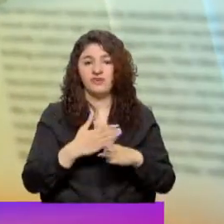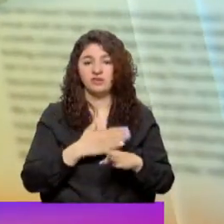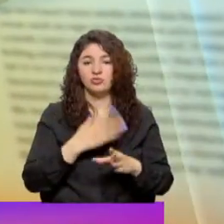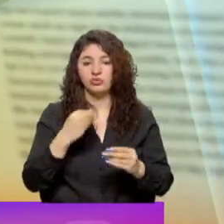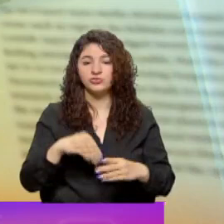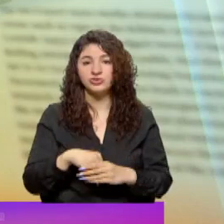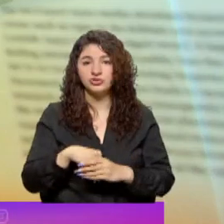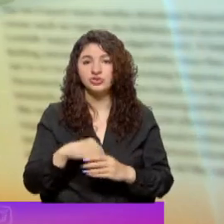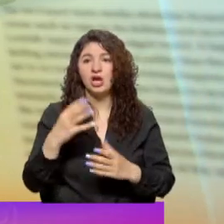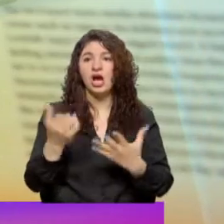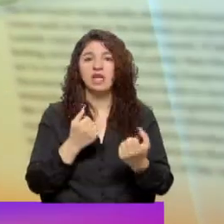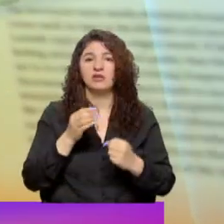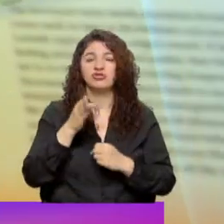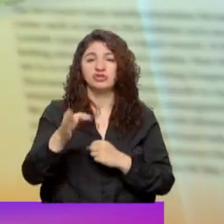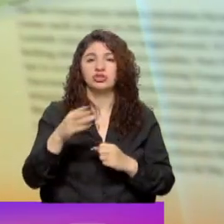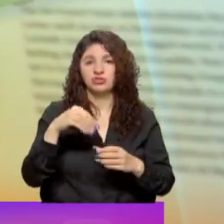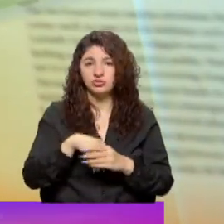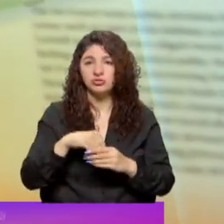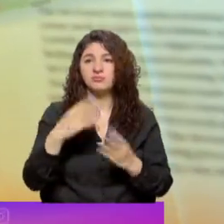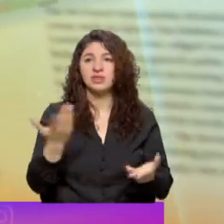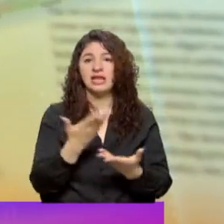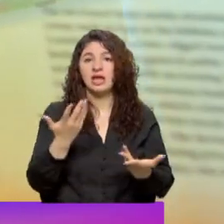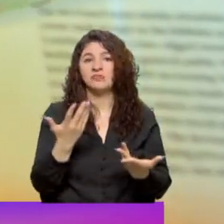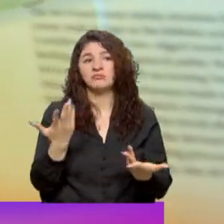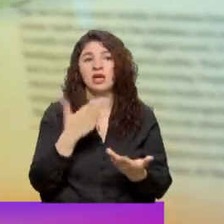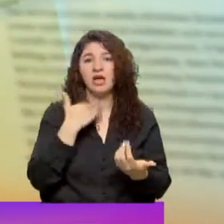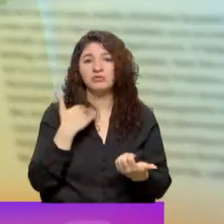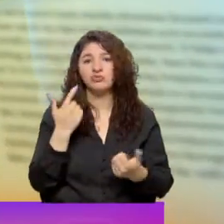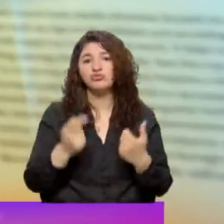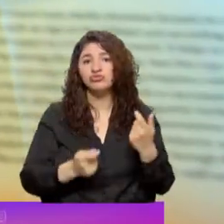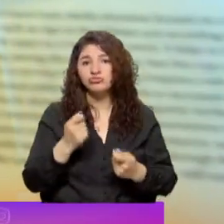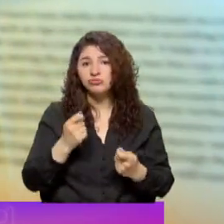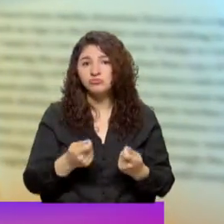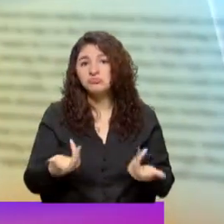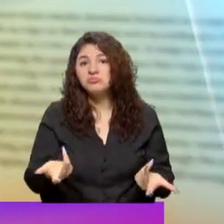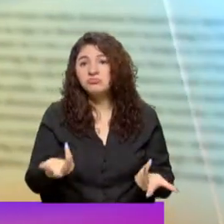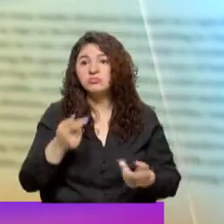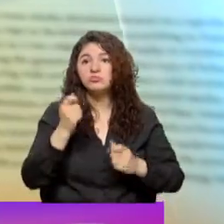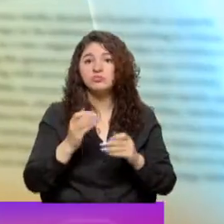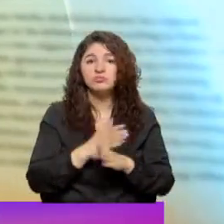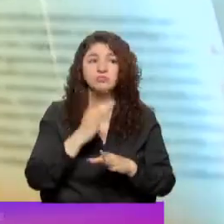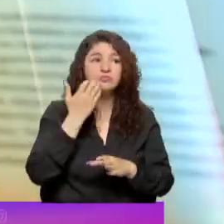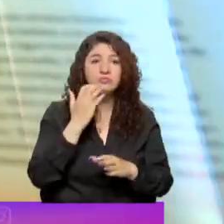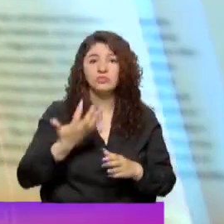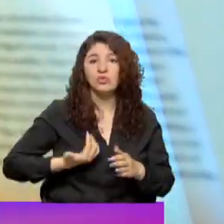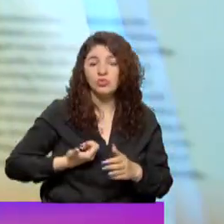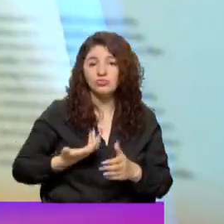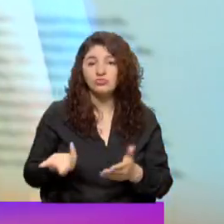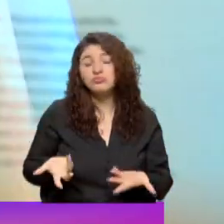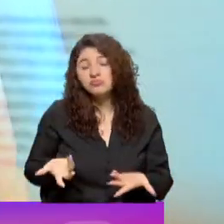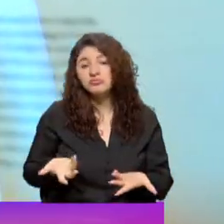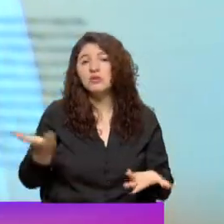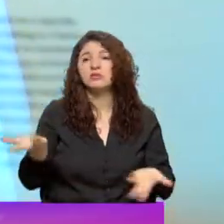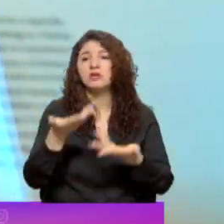birer vatandaş olduğumuz için alışverişe çıktığımız için mesela et süt ve süt ürünleri peynir yoğurt